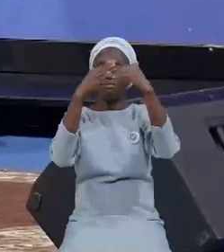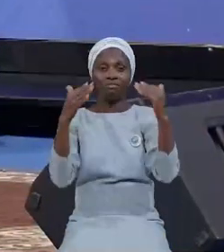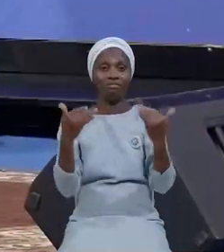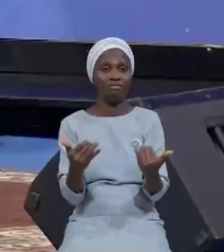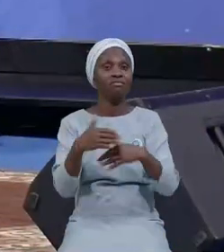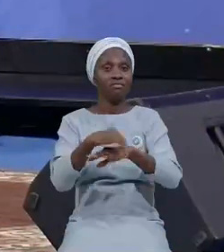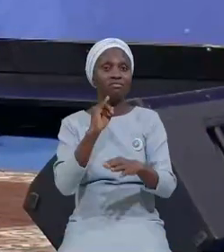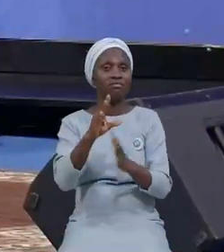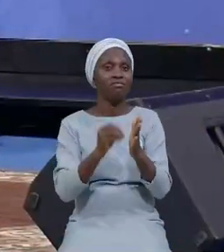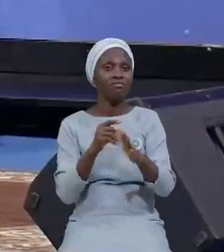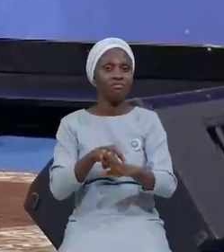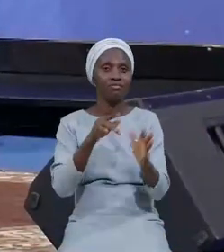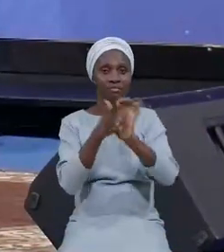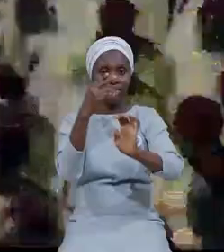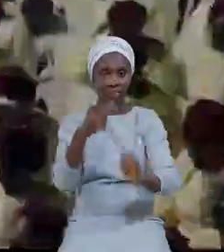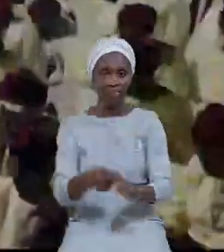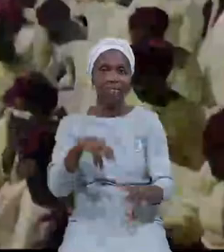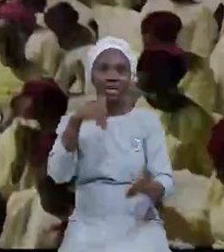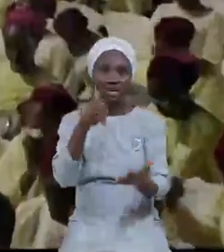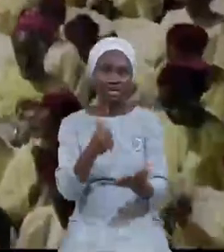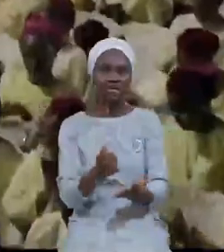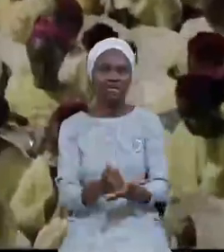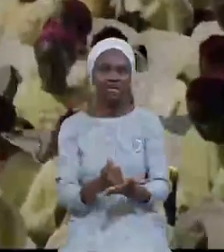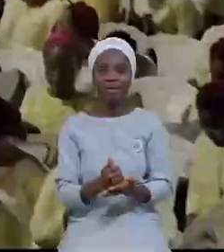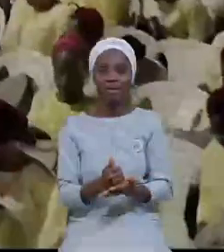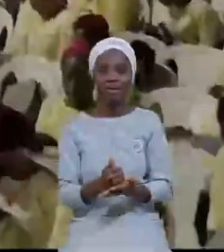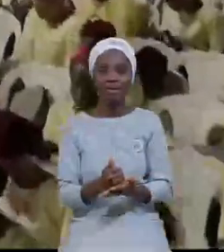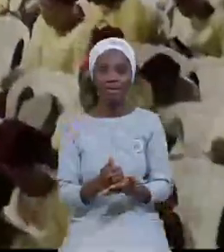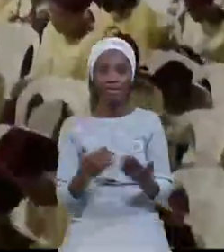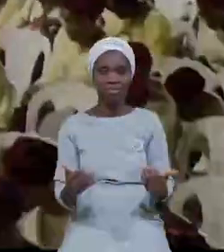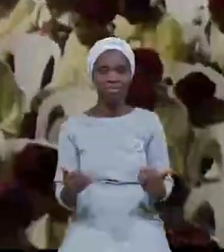soir c'est ta soirée au nom de